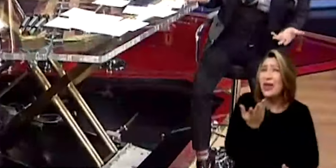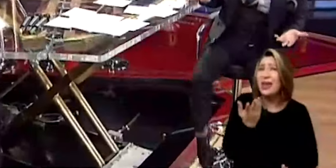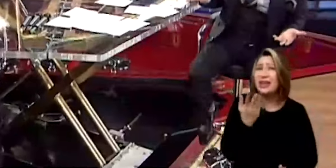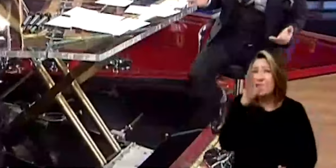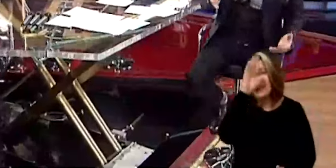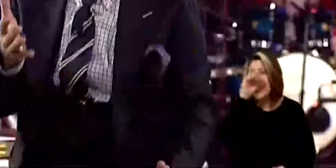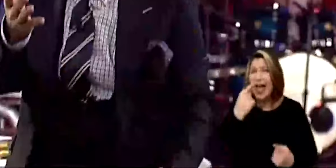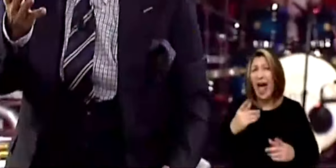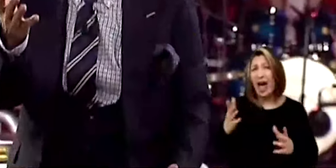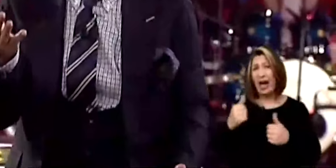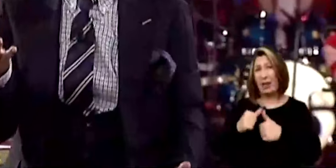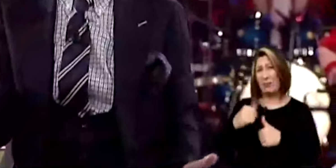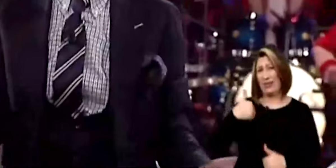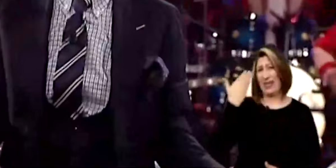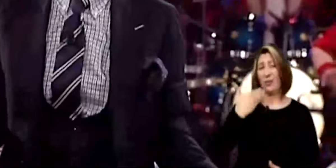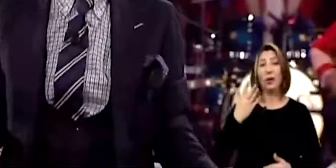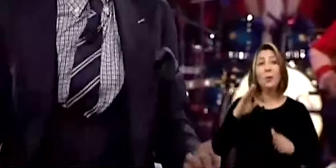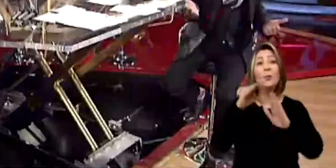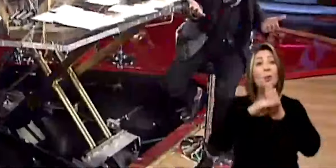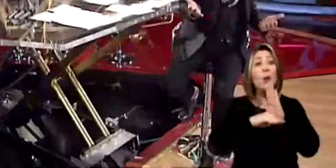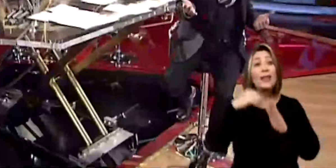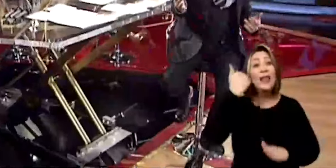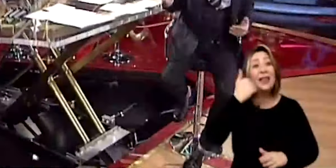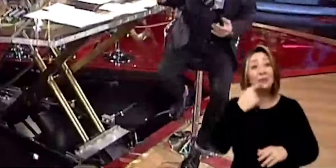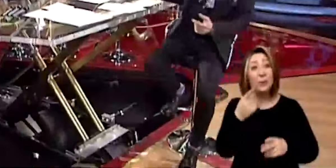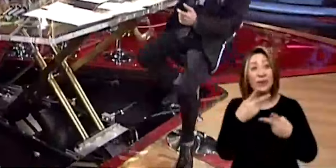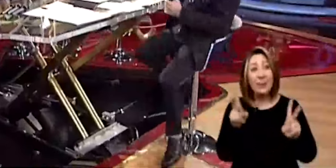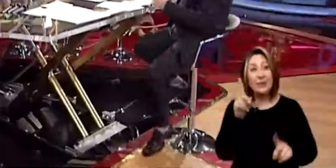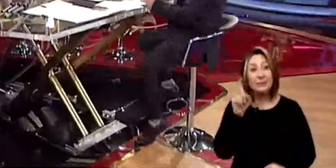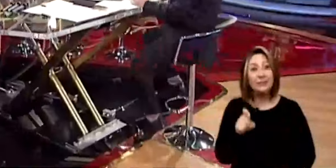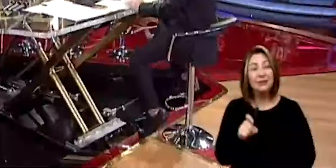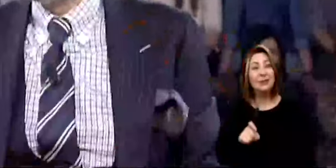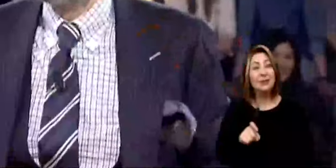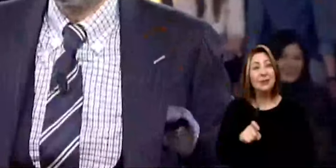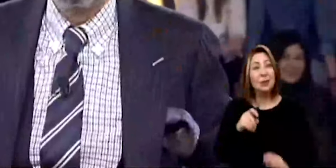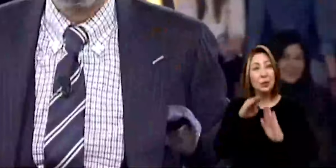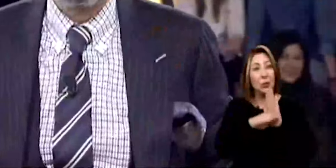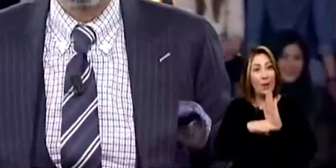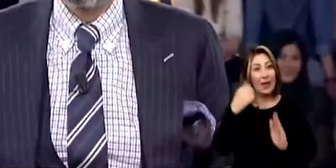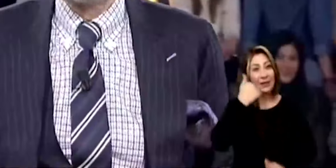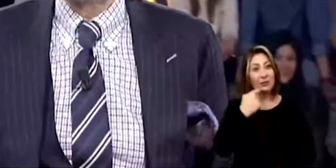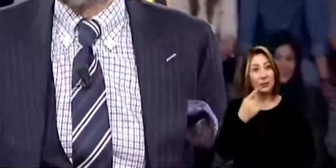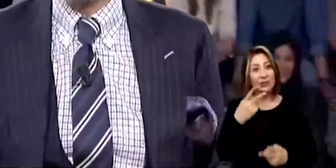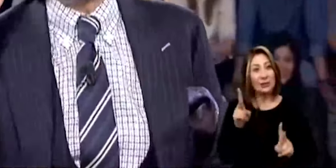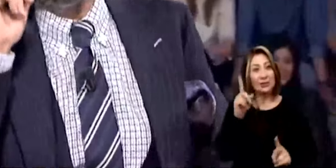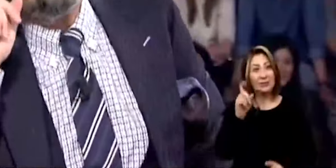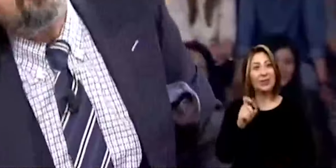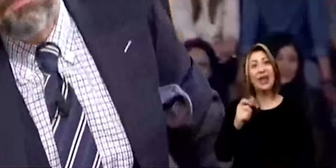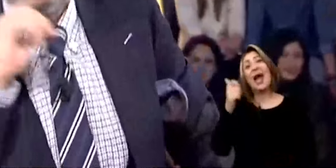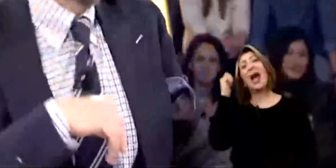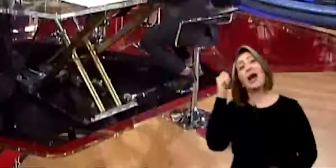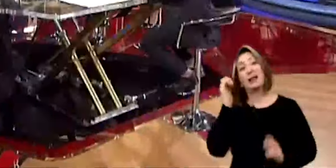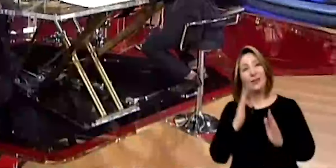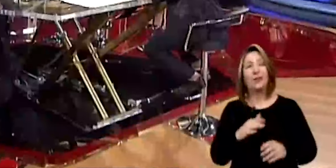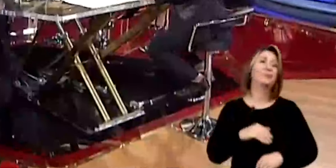şey, sahtekarca? Karım şu anda bizi izlerken. Hayır, programda yalan söylemek serbest mi? Yani evet, efendim? Programda yalan söylemek serbest mi? Kulisteki hayır, konuşmaları